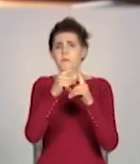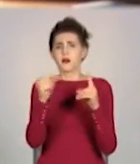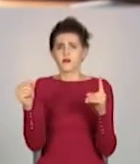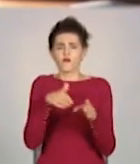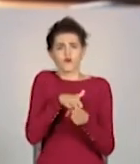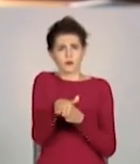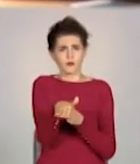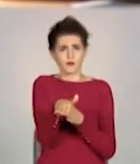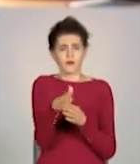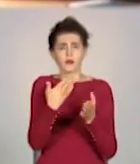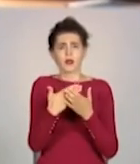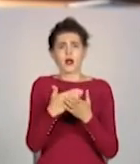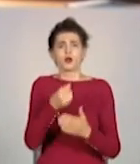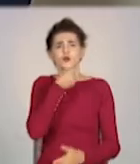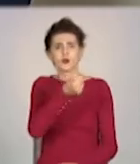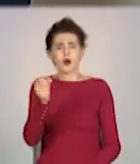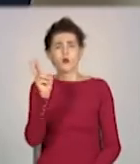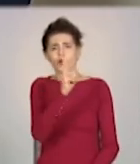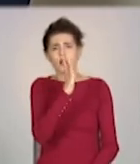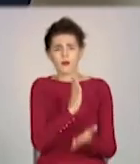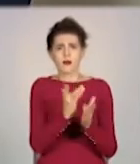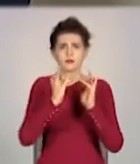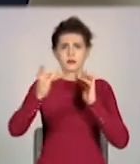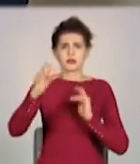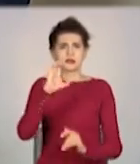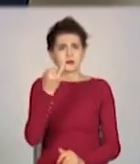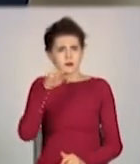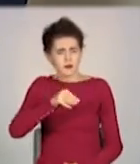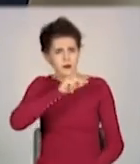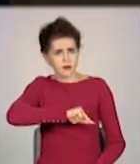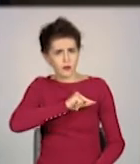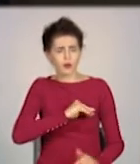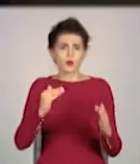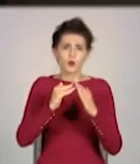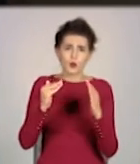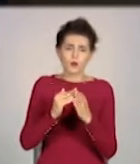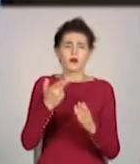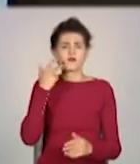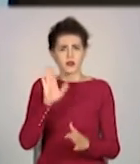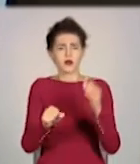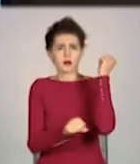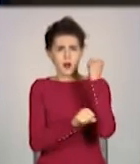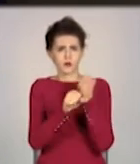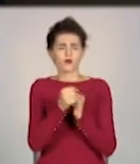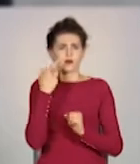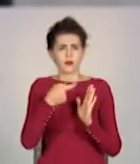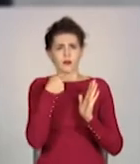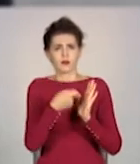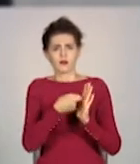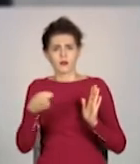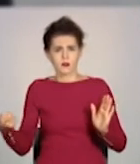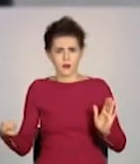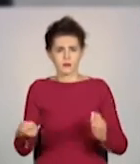ось журналісти сайту працюють дистанційно, публікують матеріали вдома. Тому робочий день інколи триває довше.